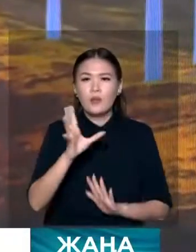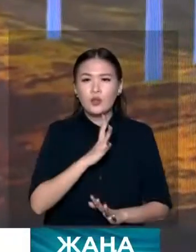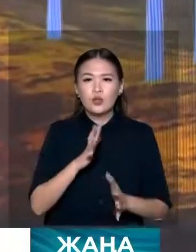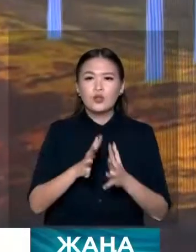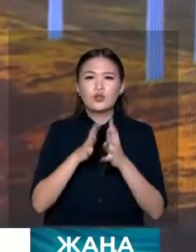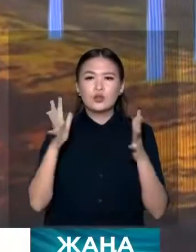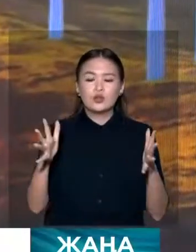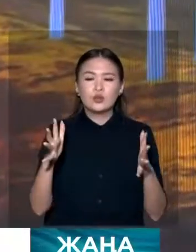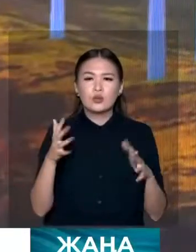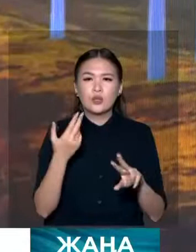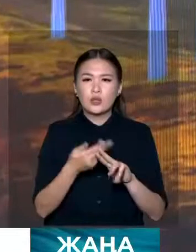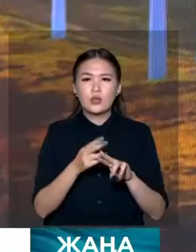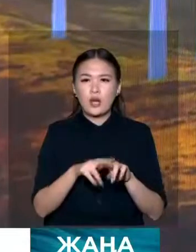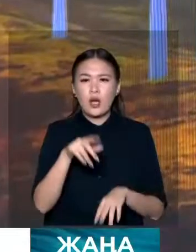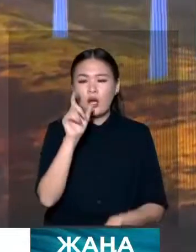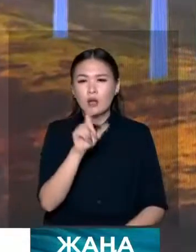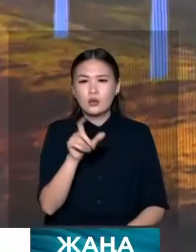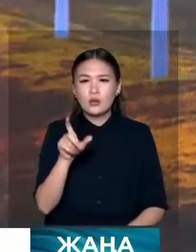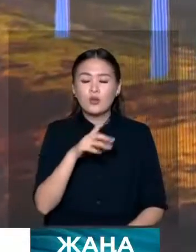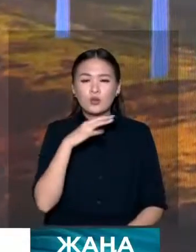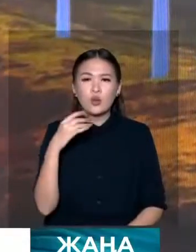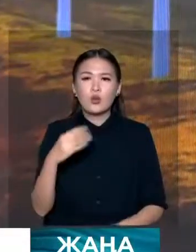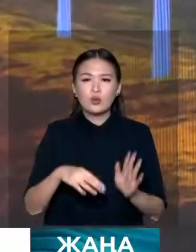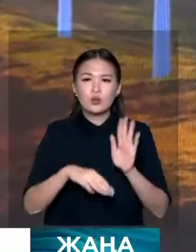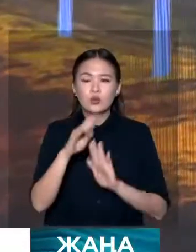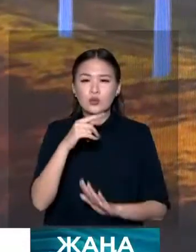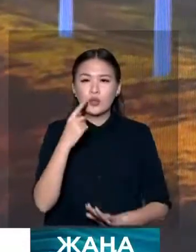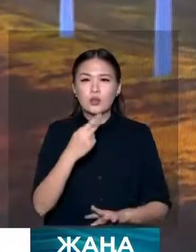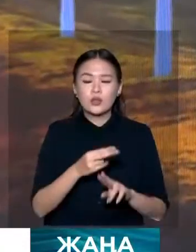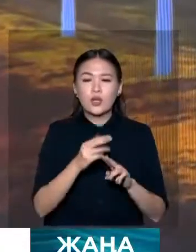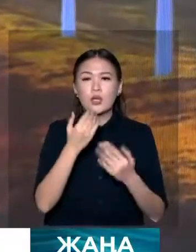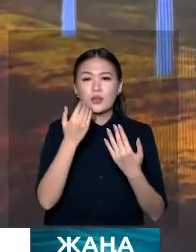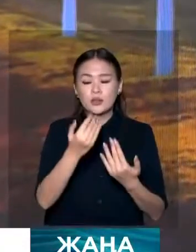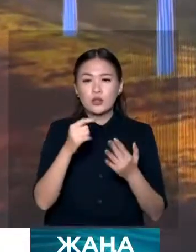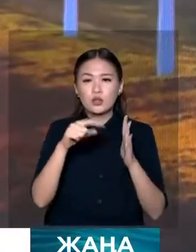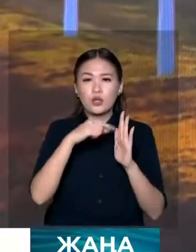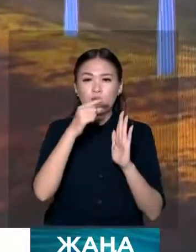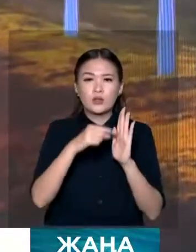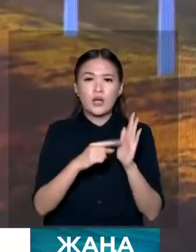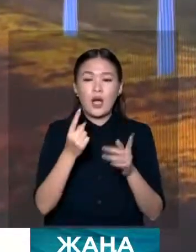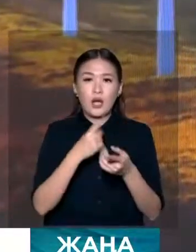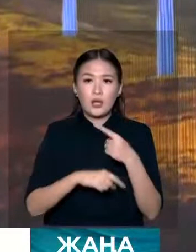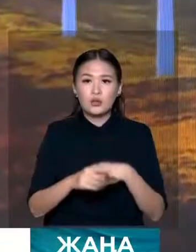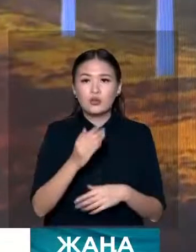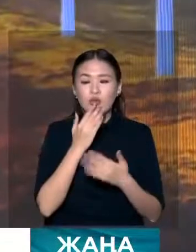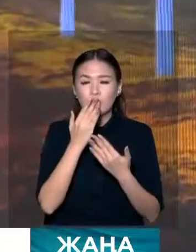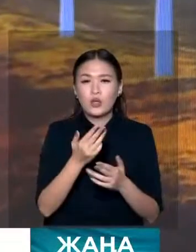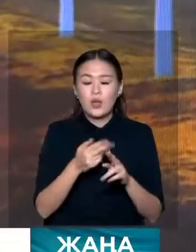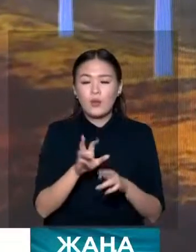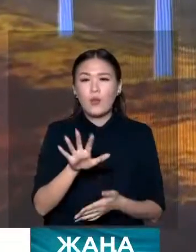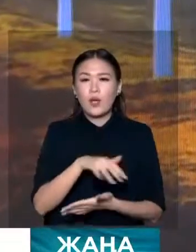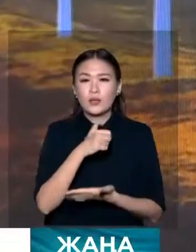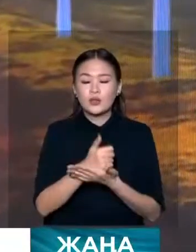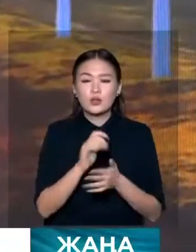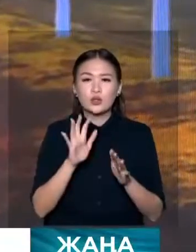ауылына. Ояқтағы кісілердің көбісі оң қарайды. Енді жаңа сіздің сұрағыңызға қайта келетін болсам, ең бастысы